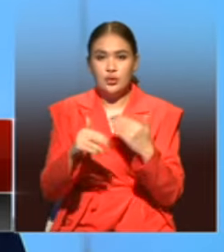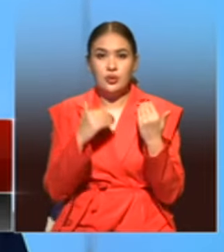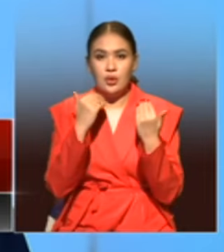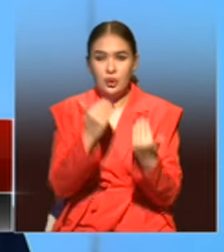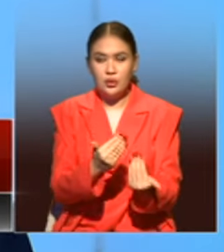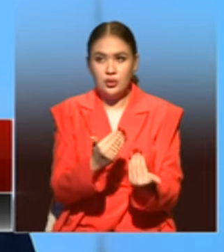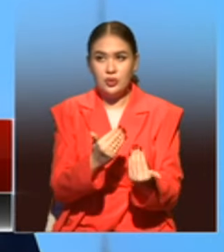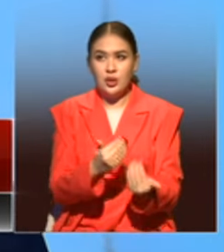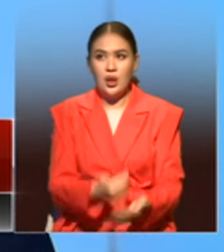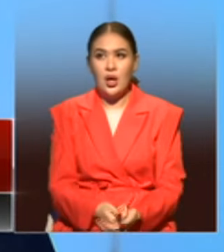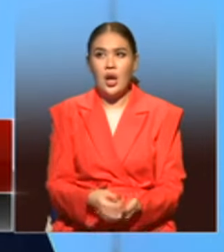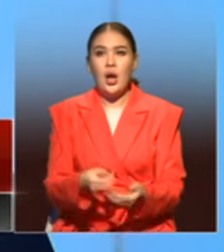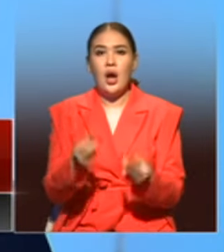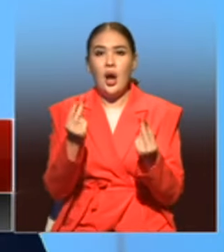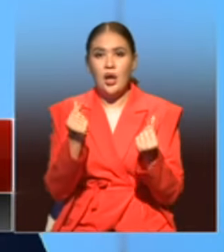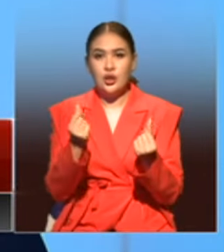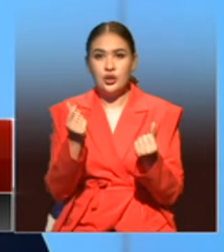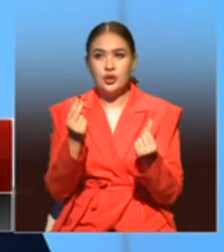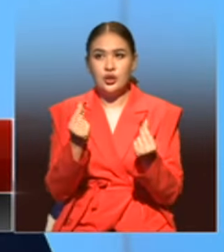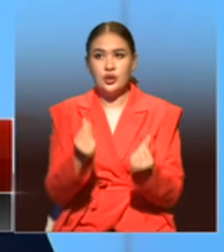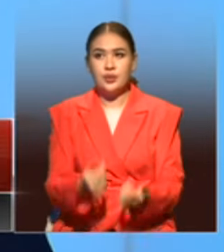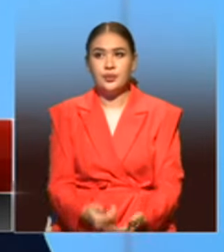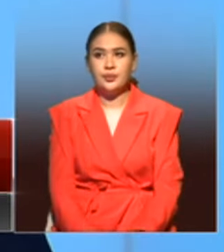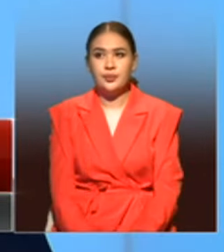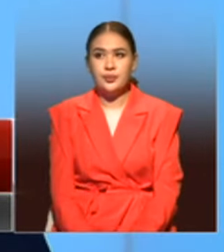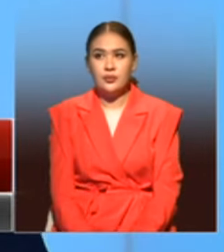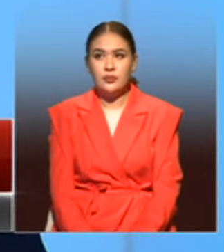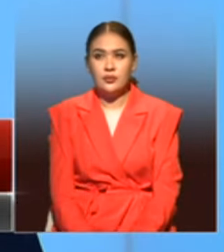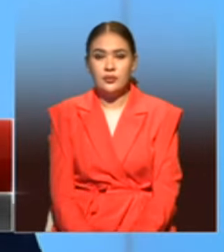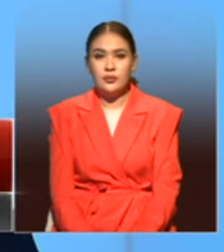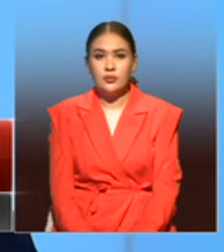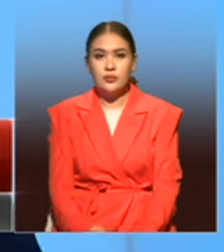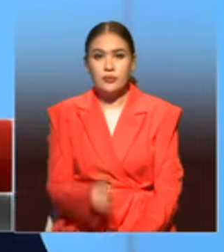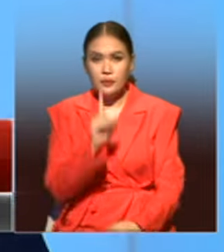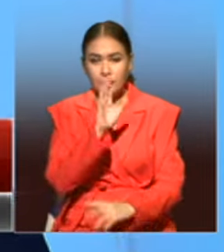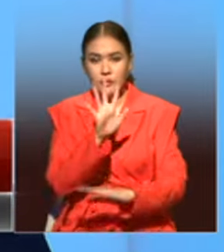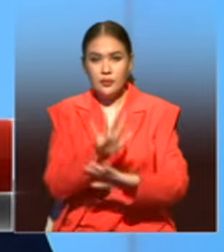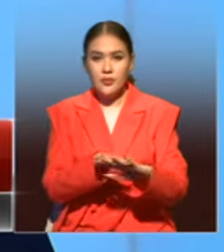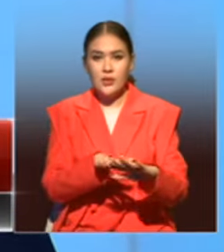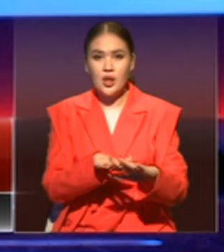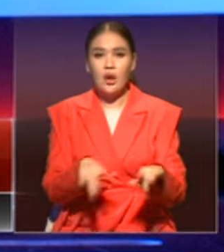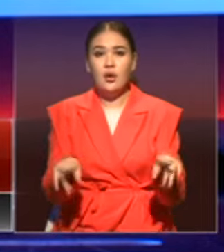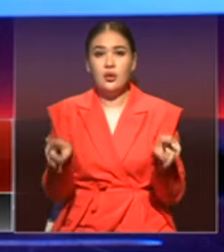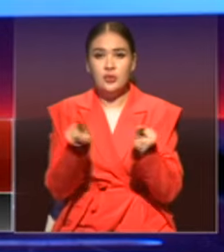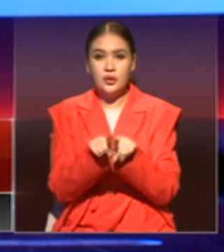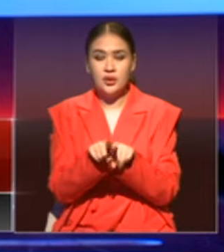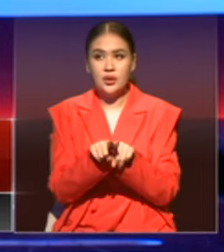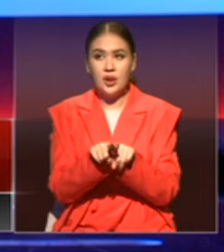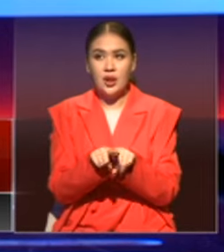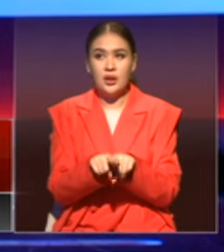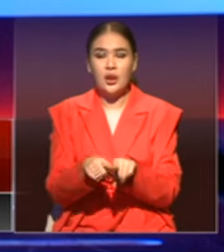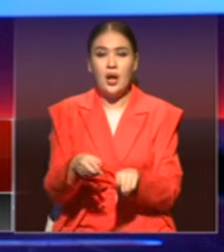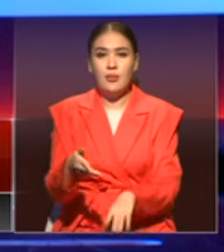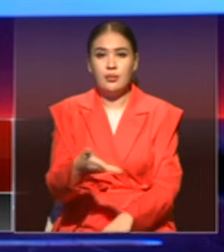Бұл қаржылық институт. Міне, әділет Абылайымыз, осылай біз